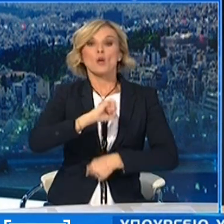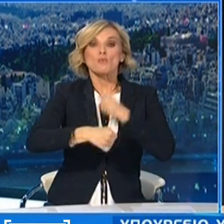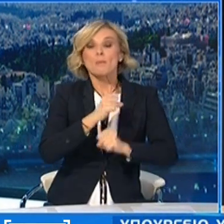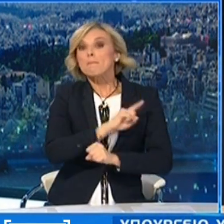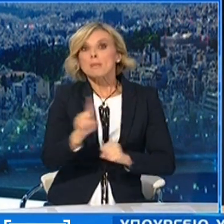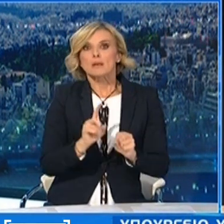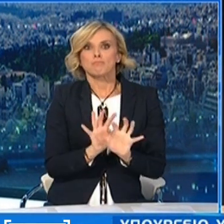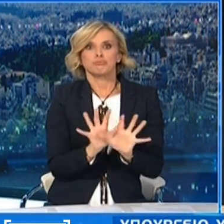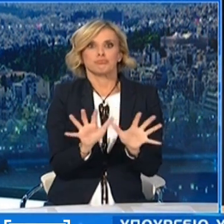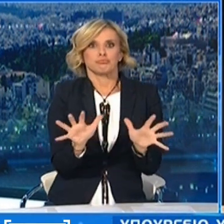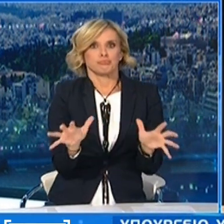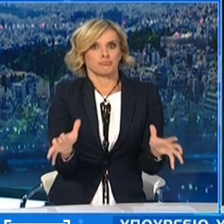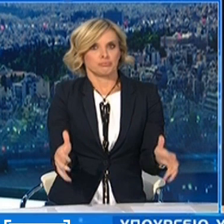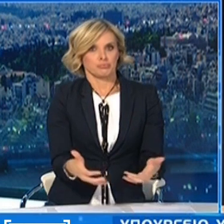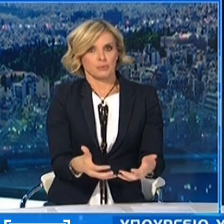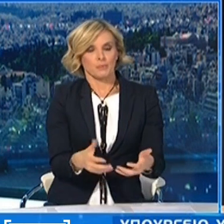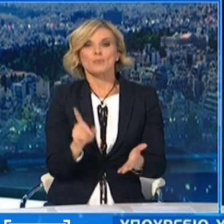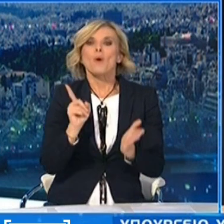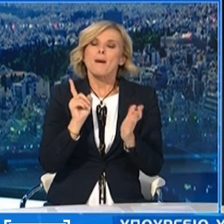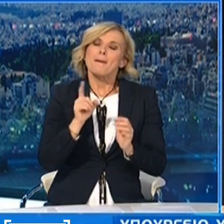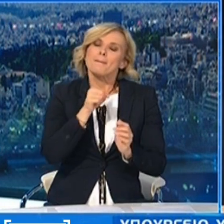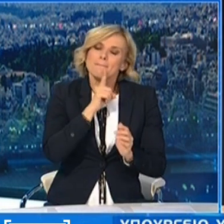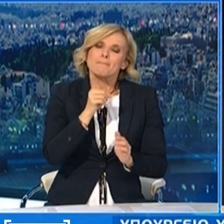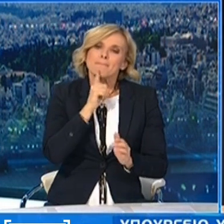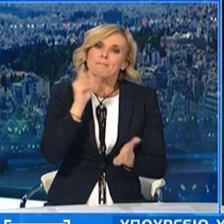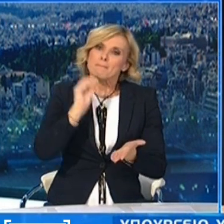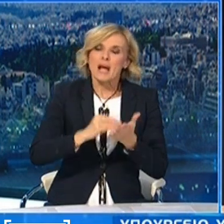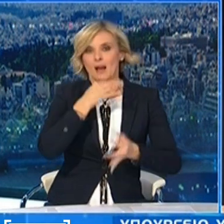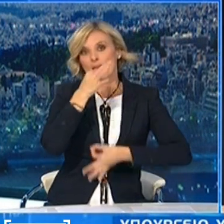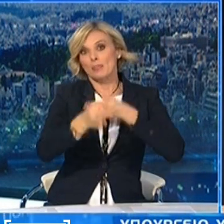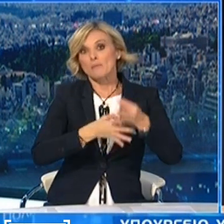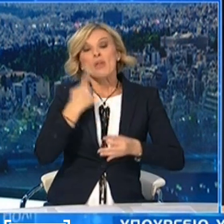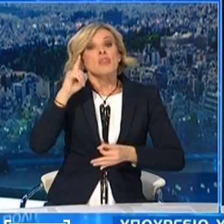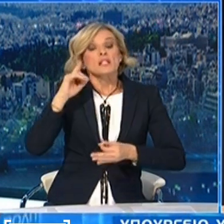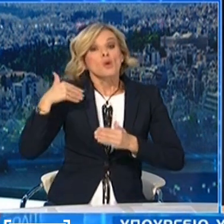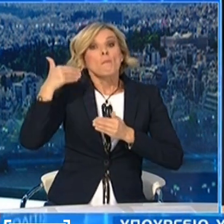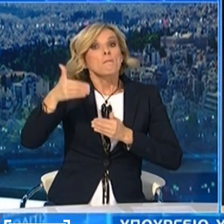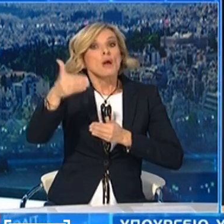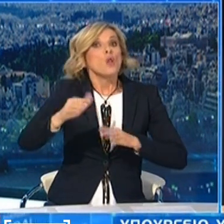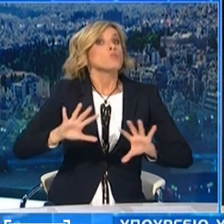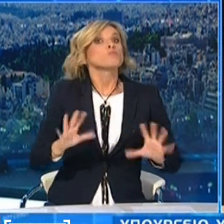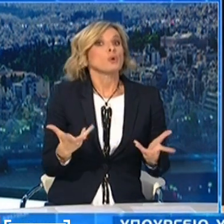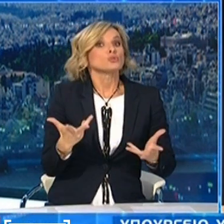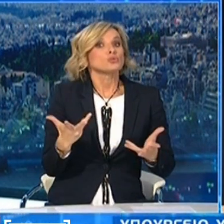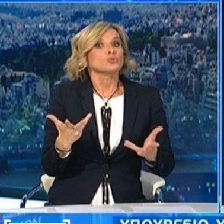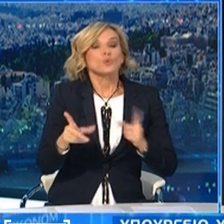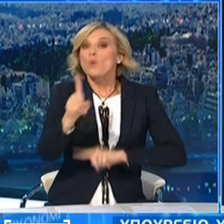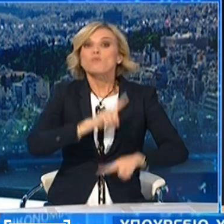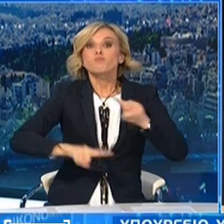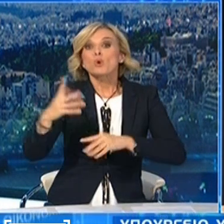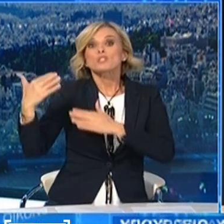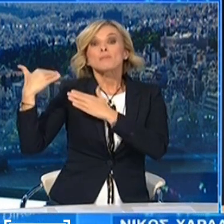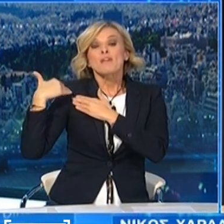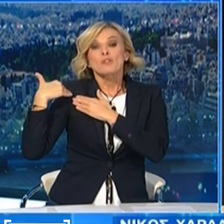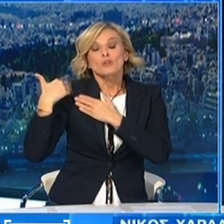χειρότερο. Γιατί όπως έχουμε αναφέρει και στο παρελθόν, το πώς θα εξελιχθούν τα πράγματα είναι αποκλειστικά στο χέρι μας. Εξαρτάται από